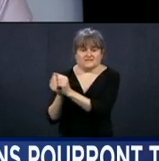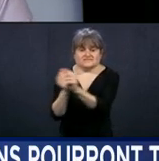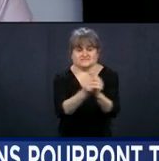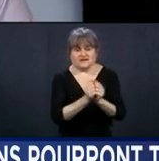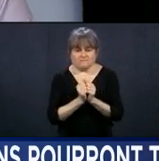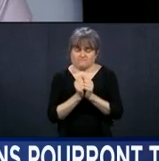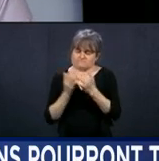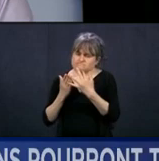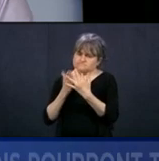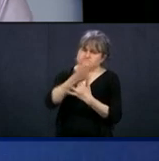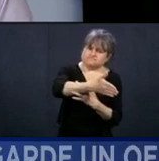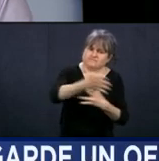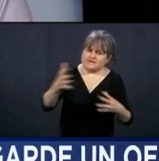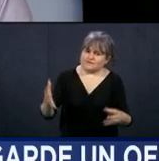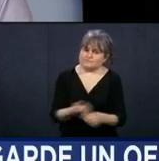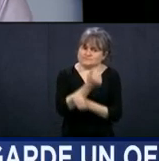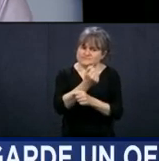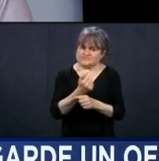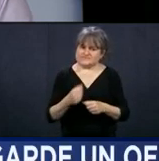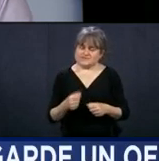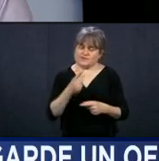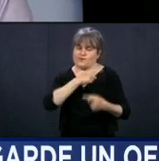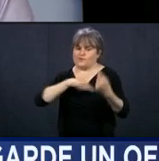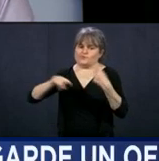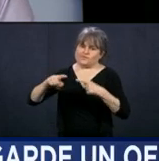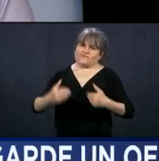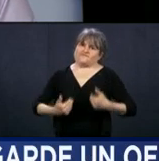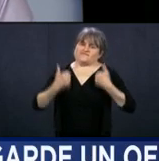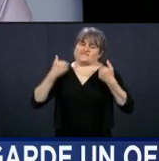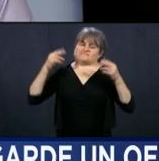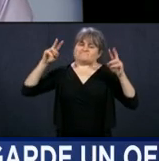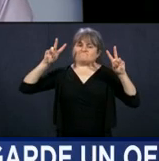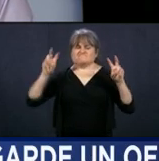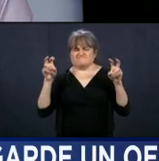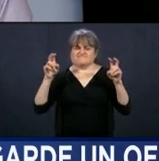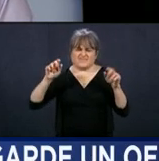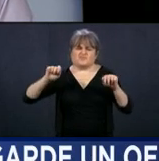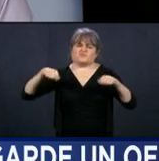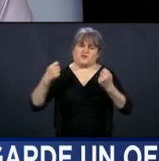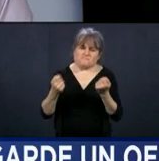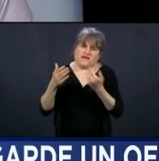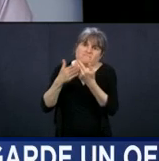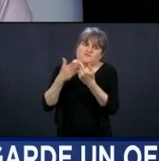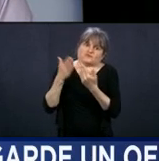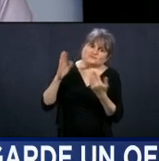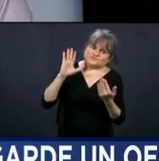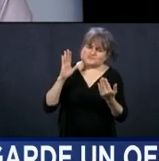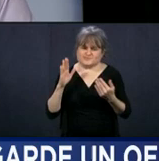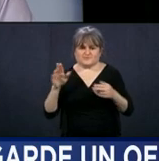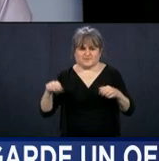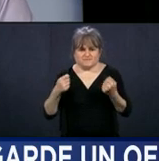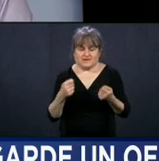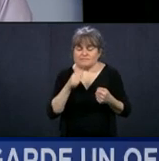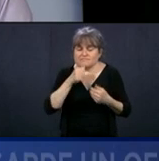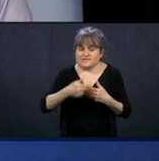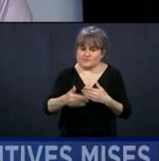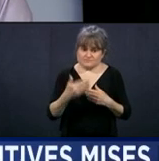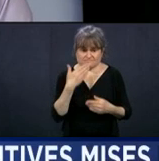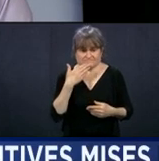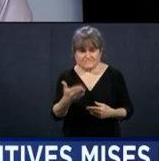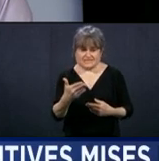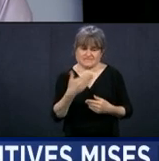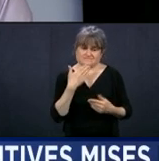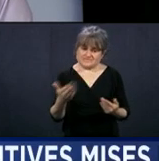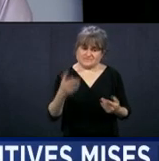va retrouver une vie un petit peu plus normale, si j'ose utiliser le terme, éventuellement. Donc, merci tout le